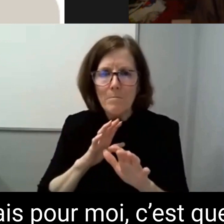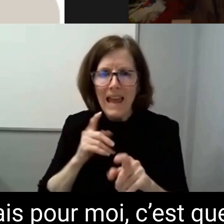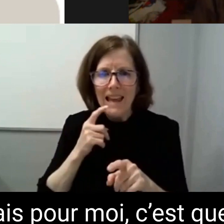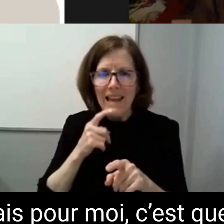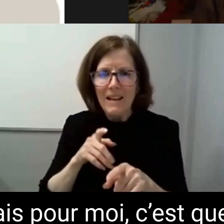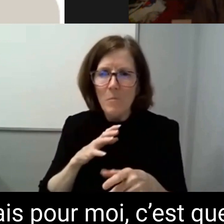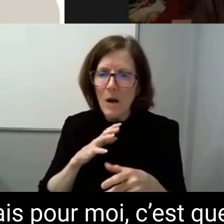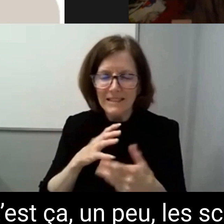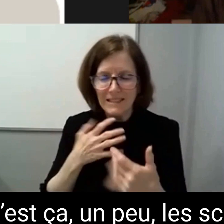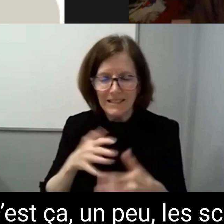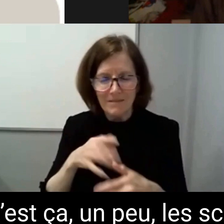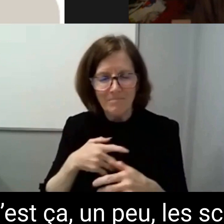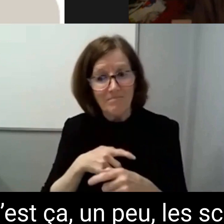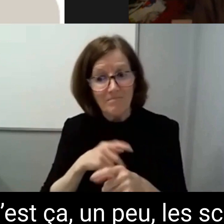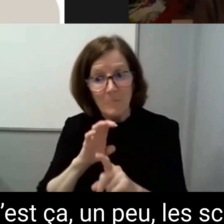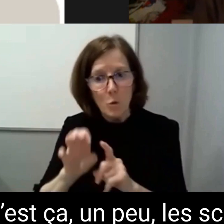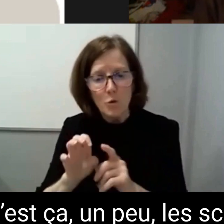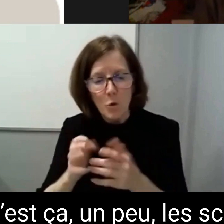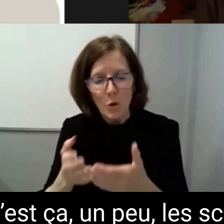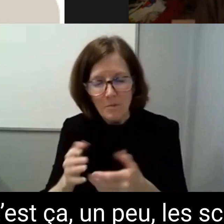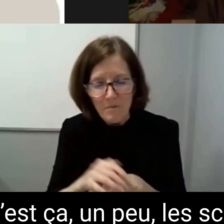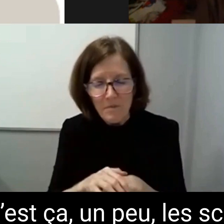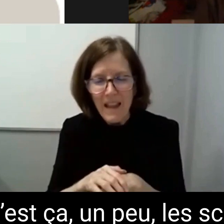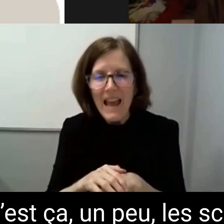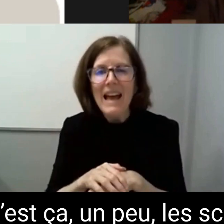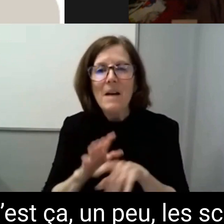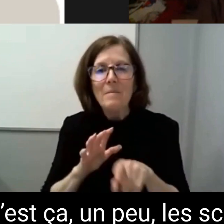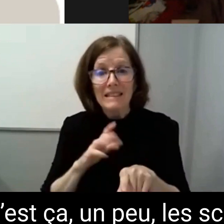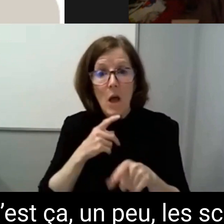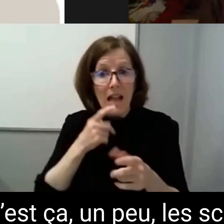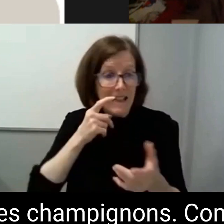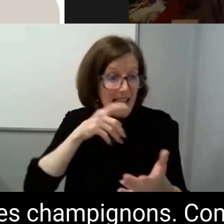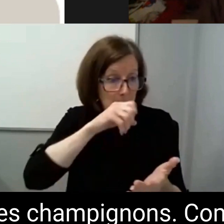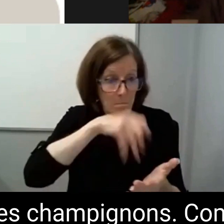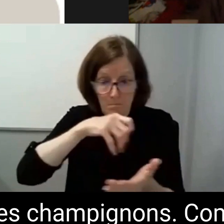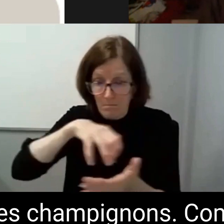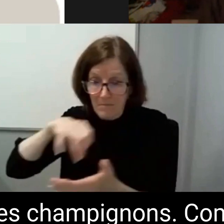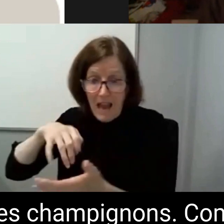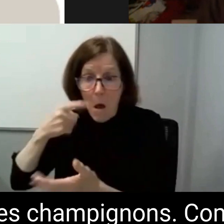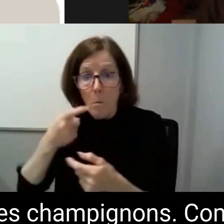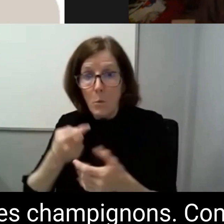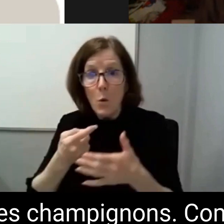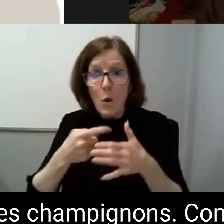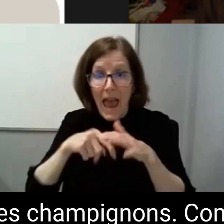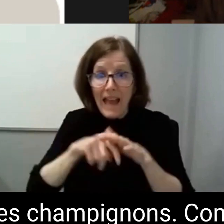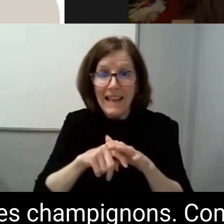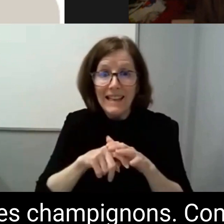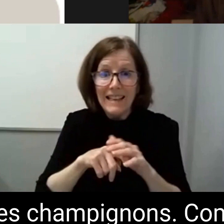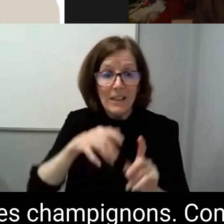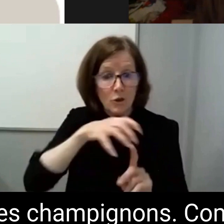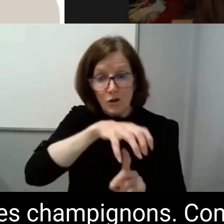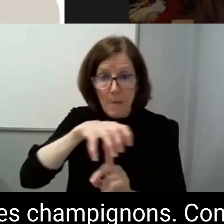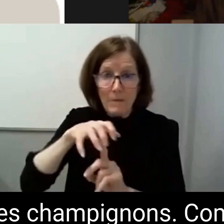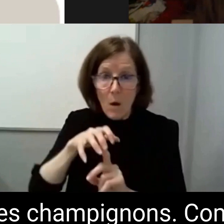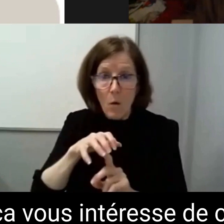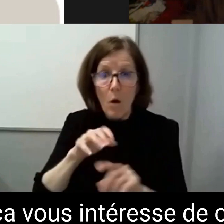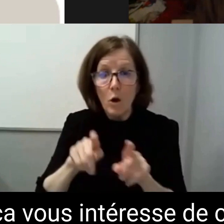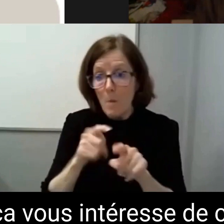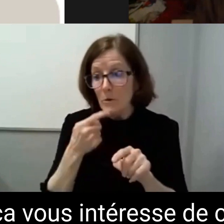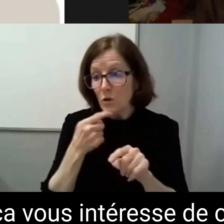excitant. C'est ça un peu les scénarios dans lesquels on peut intégrer des champignons. Comme je vous